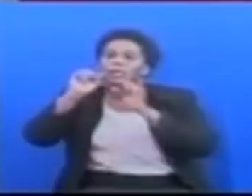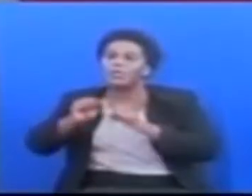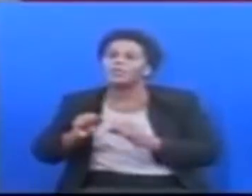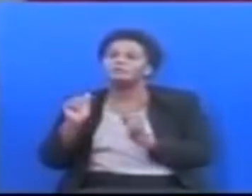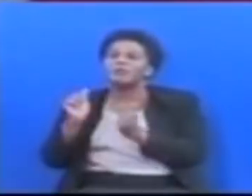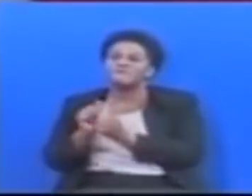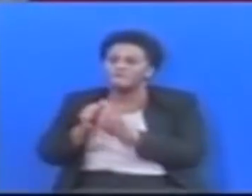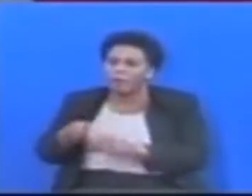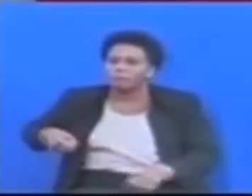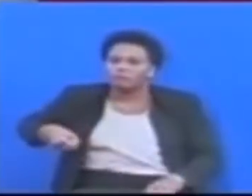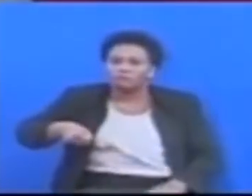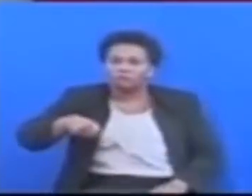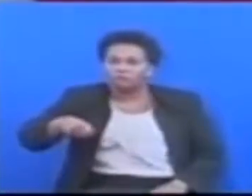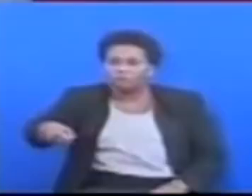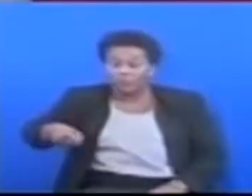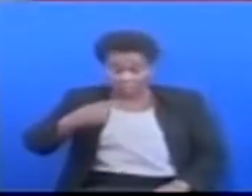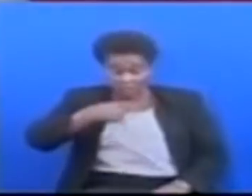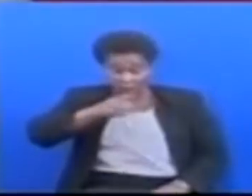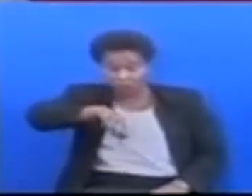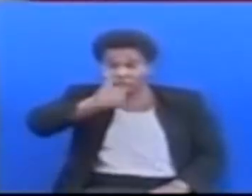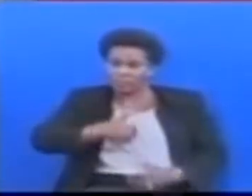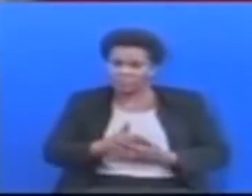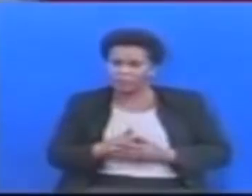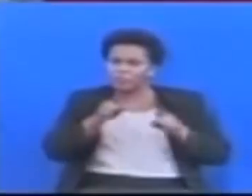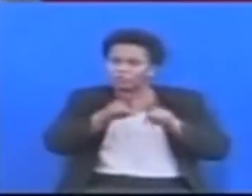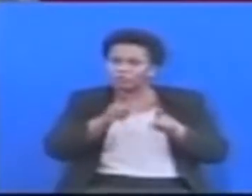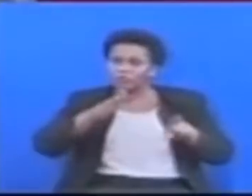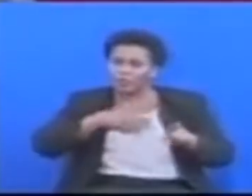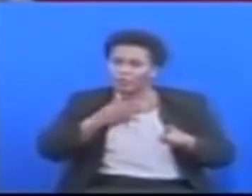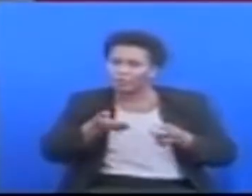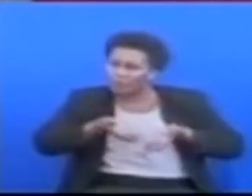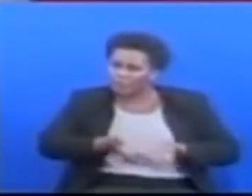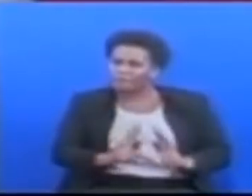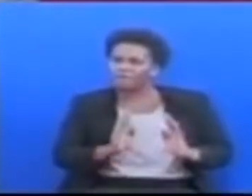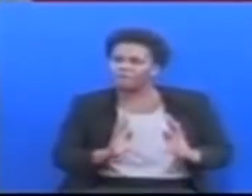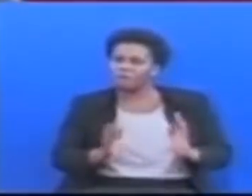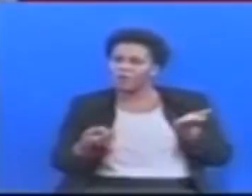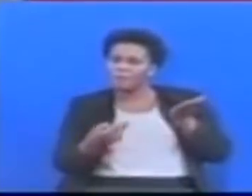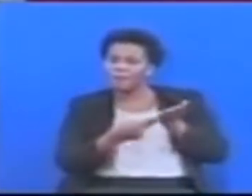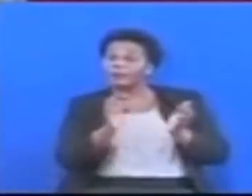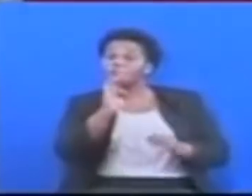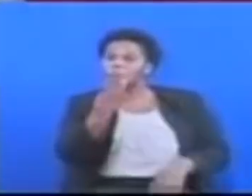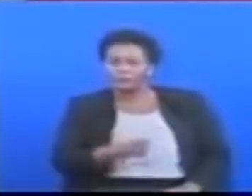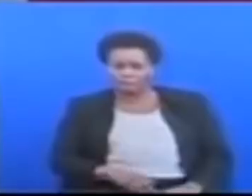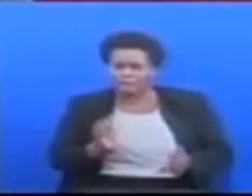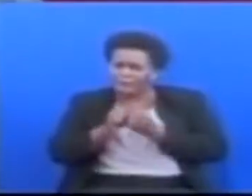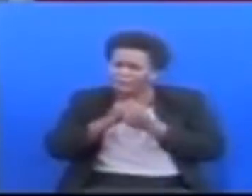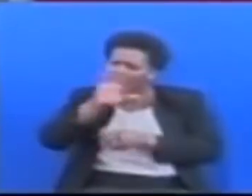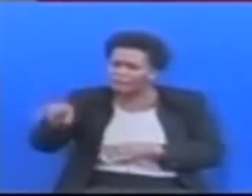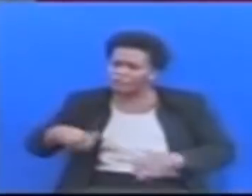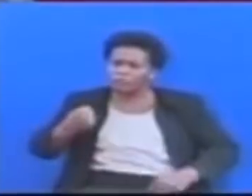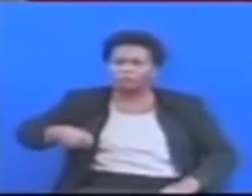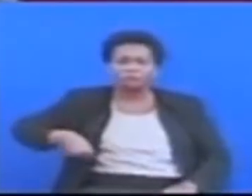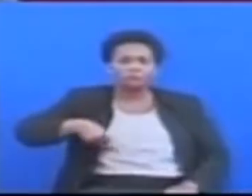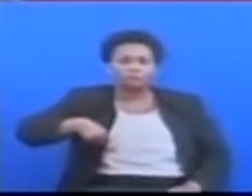na ushahidi wa ndugu yangu ambaye amejifungua watoto watatu juzi japokuwa hawakuwa riziki, alikwenda na kila kitu kwenda kujifungua. Sasa ni